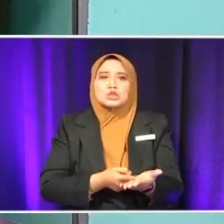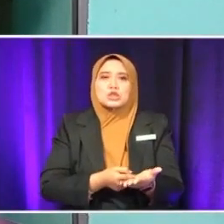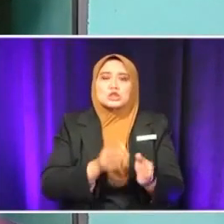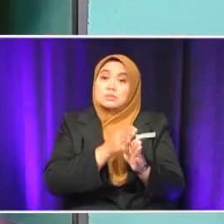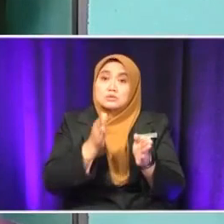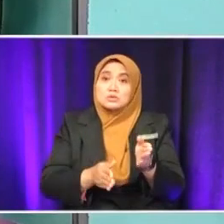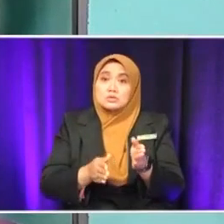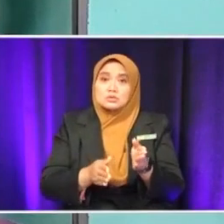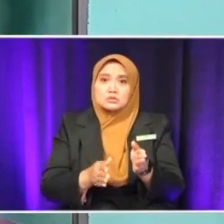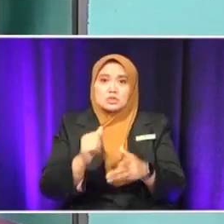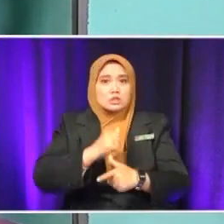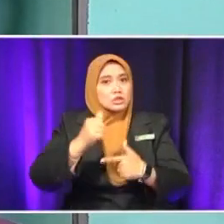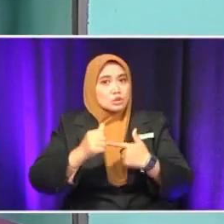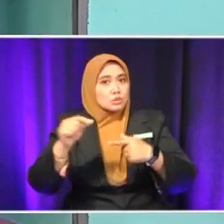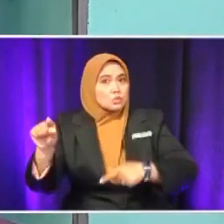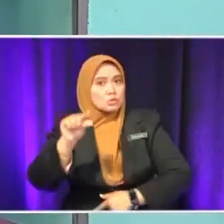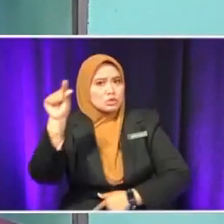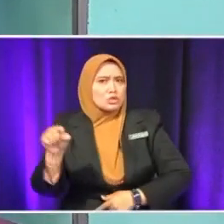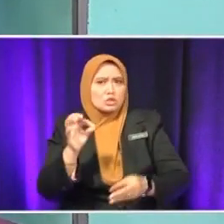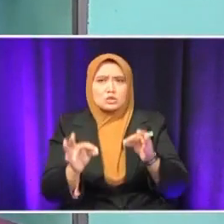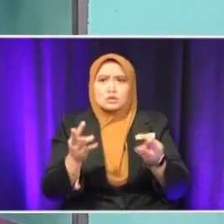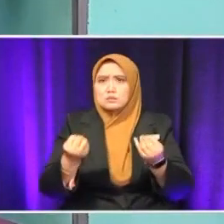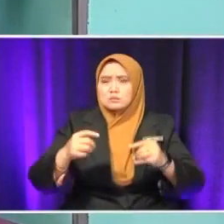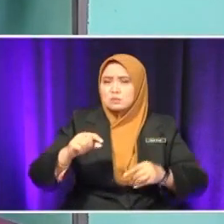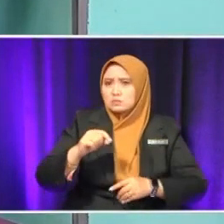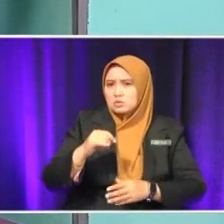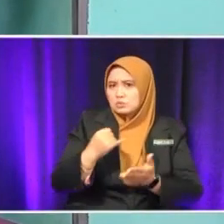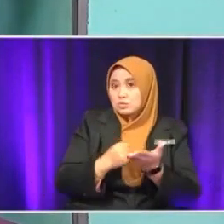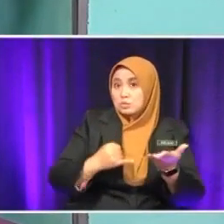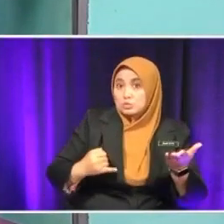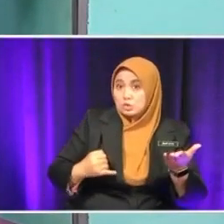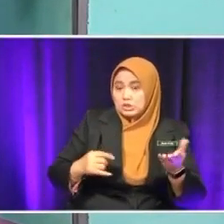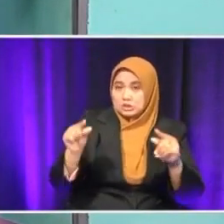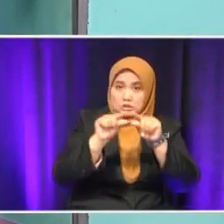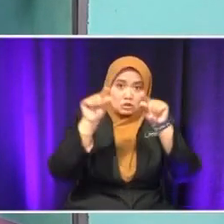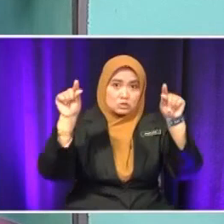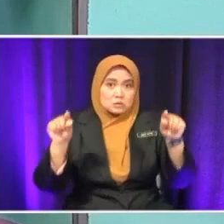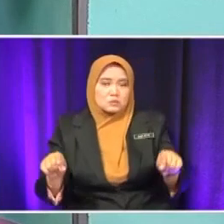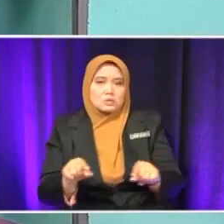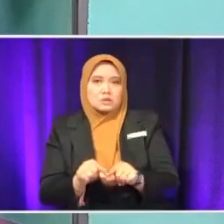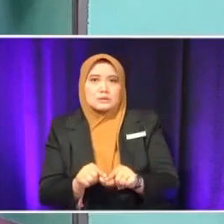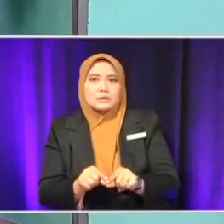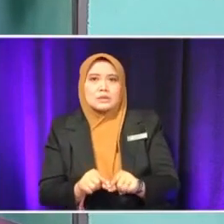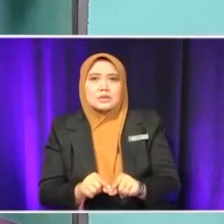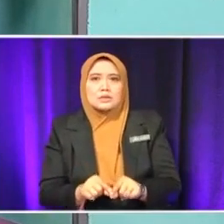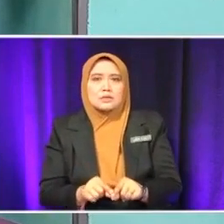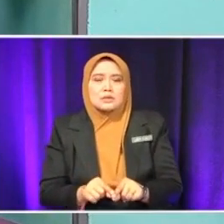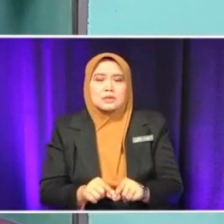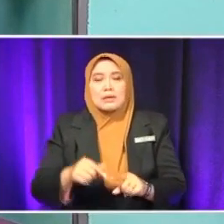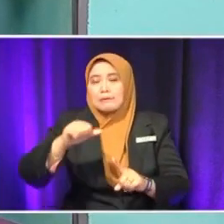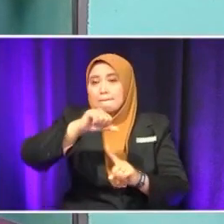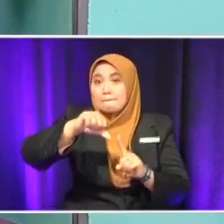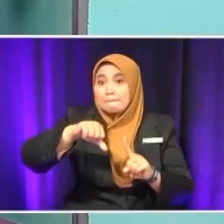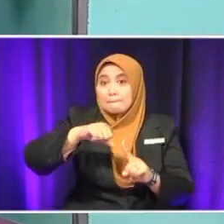untuk melukis graf terarah, macam murid-murid tadi dah tunjuk, untuk melukis graf terarah, apabila